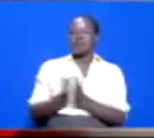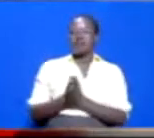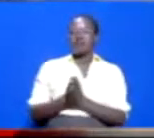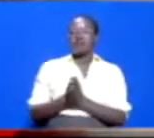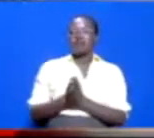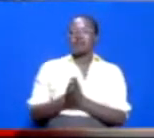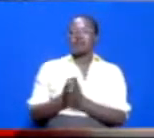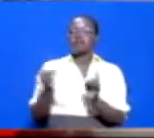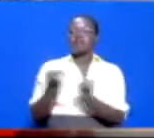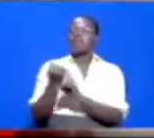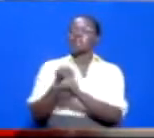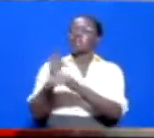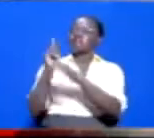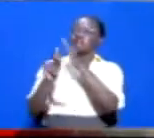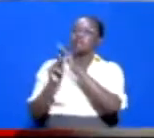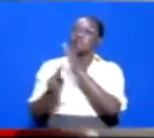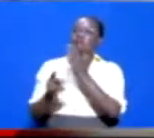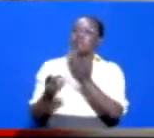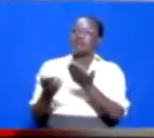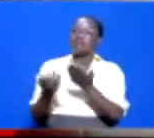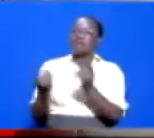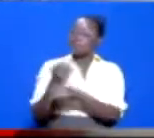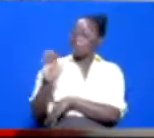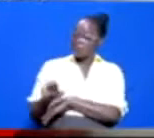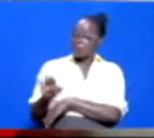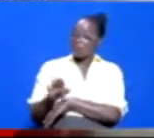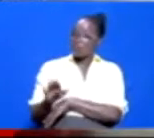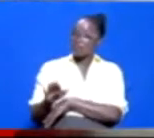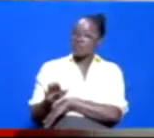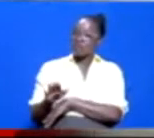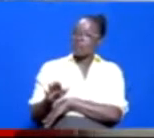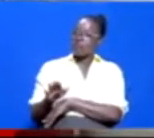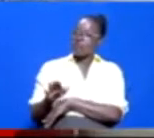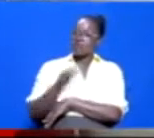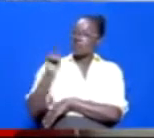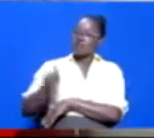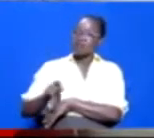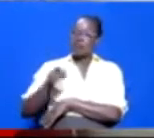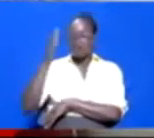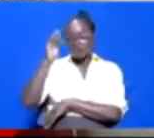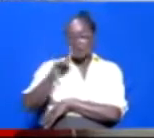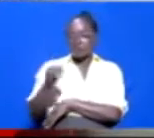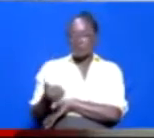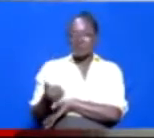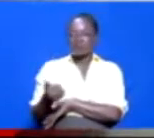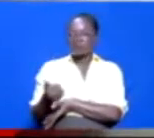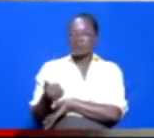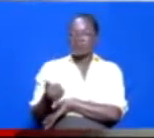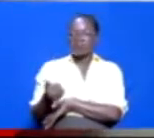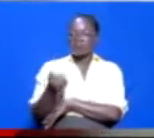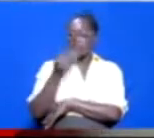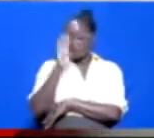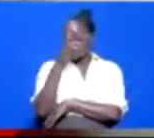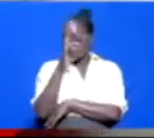professions mbalimbali, wanatoka sehemu mbalimbali ya Kenya. So sio lazima kwamba wanajuana. So sioni kwamba